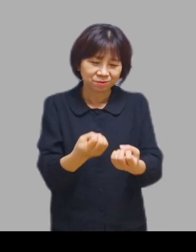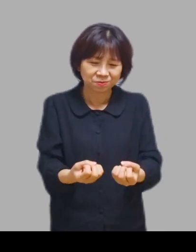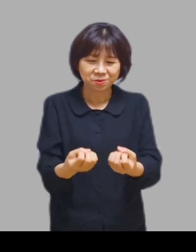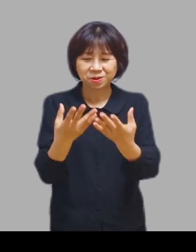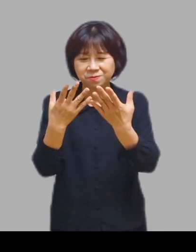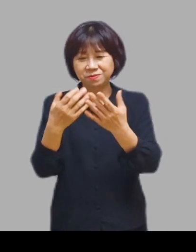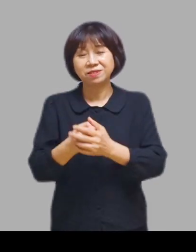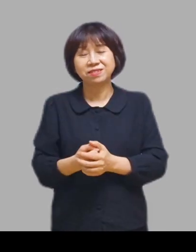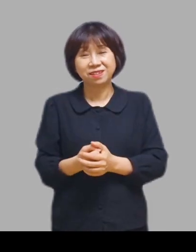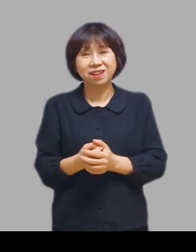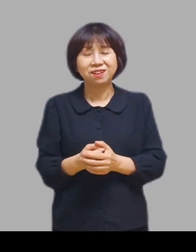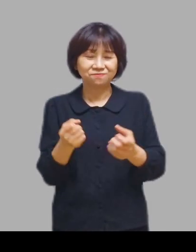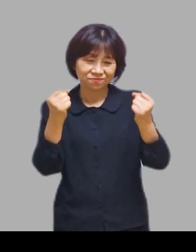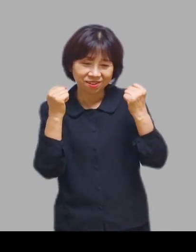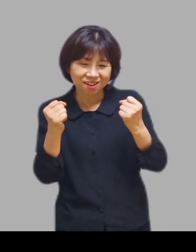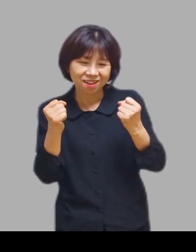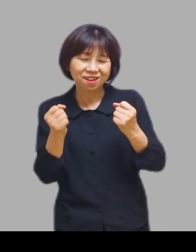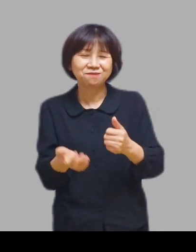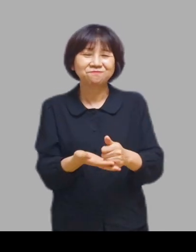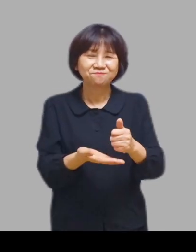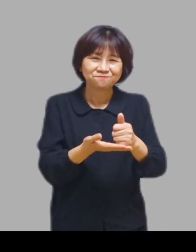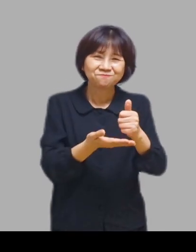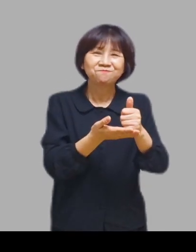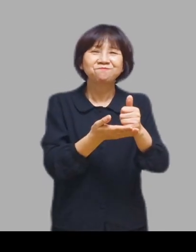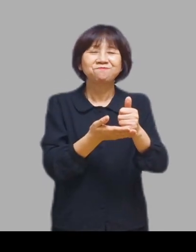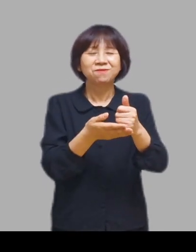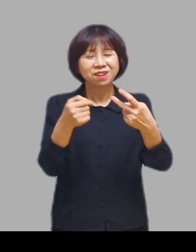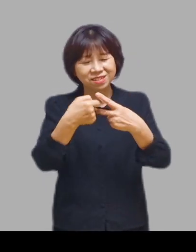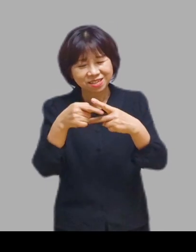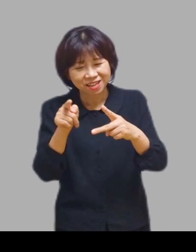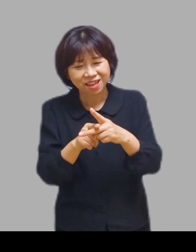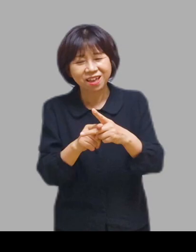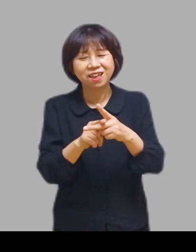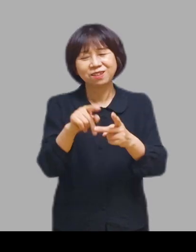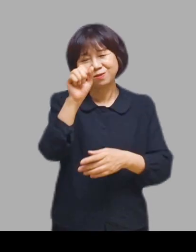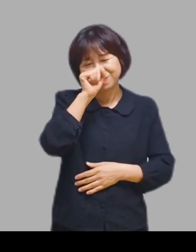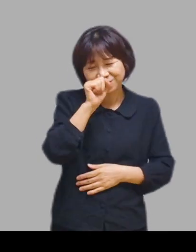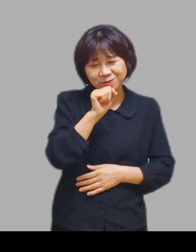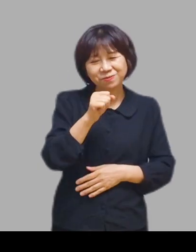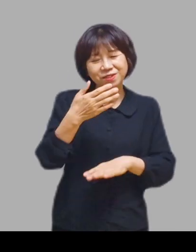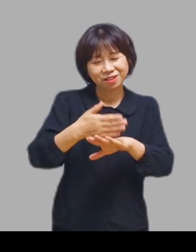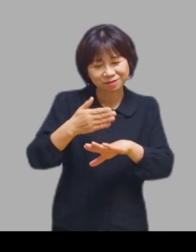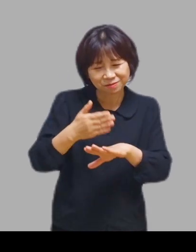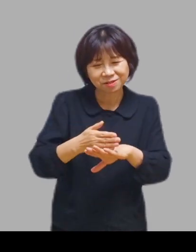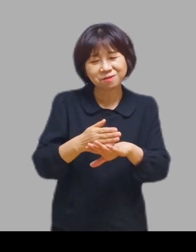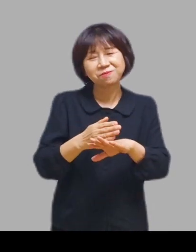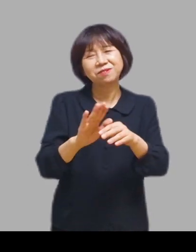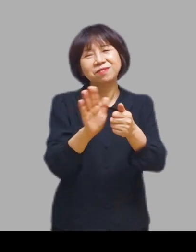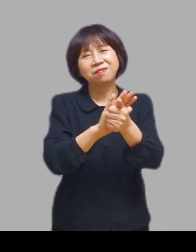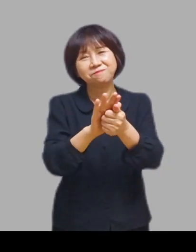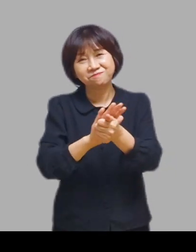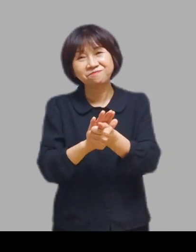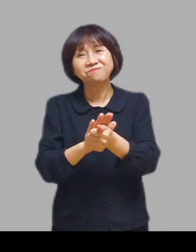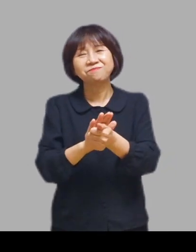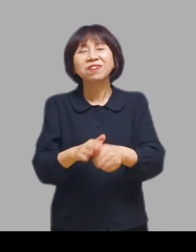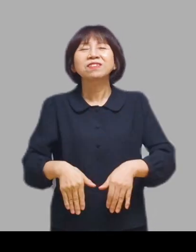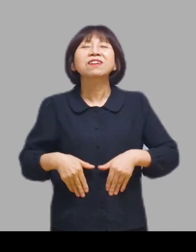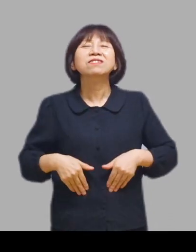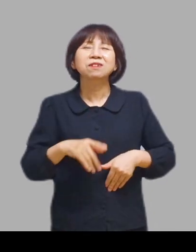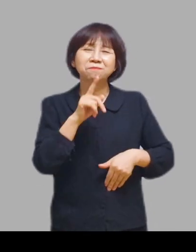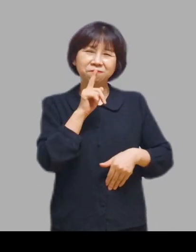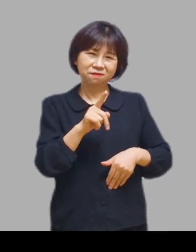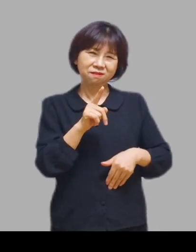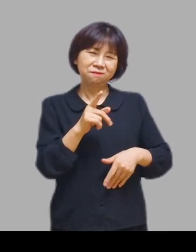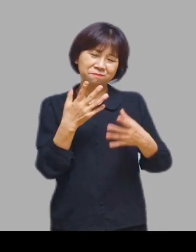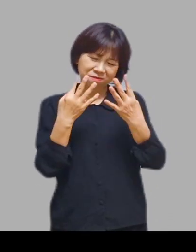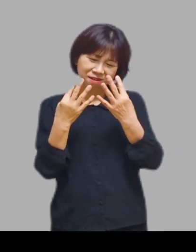축복합니다. 응원합니다. 격려합니다. 이해합니다. 좋습니다. 감사합니다. 해줄 말들이